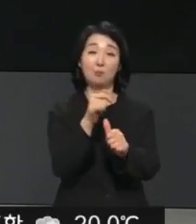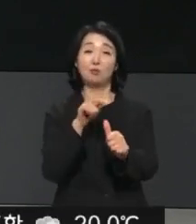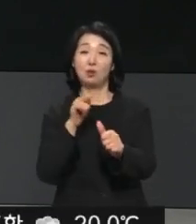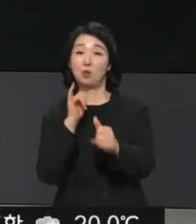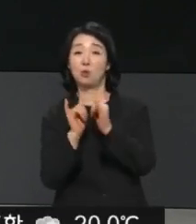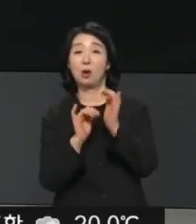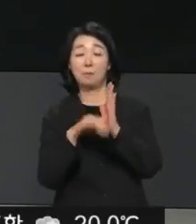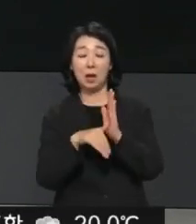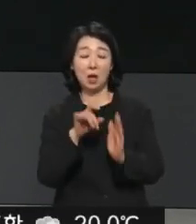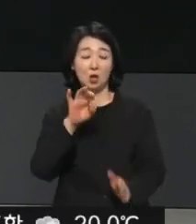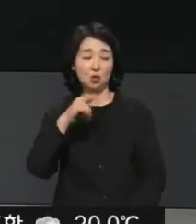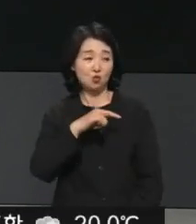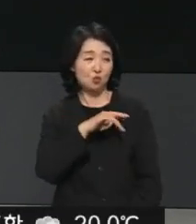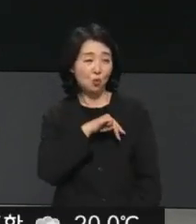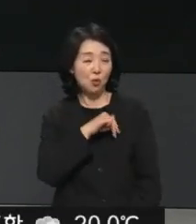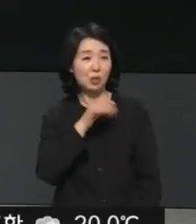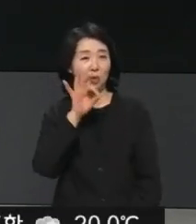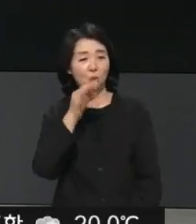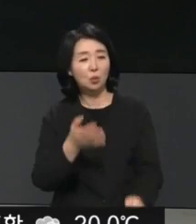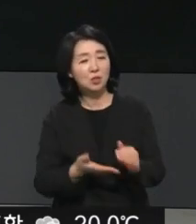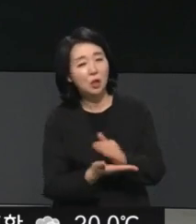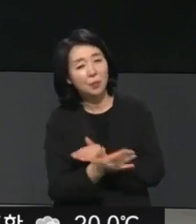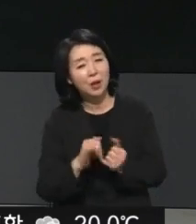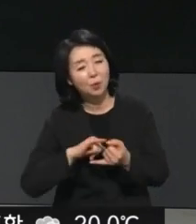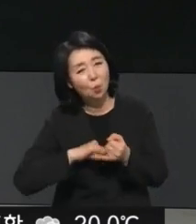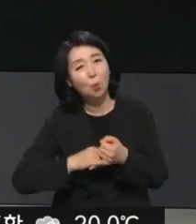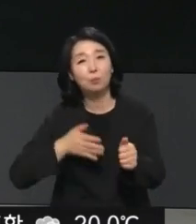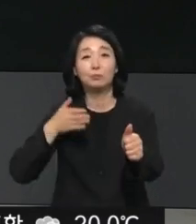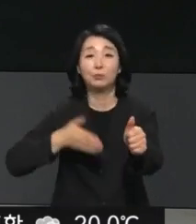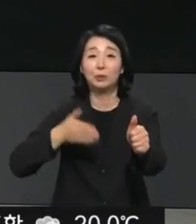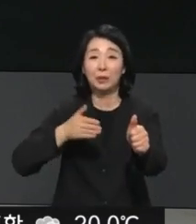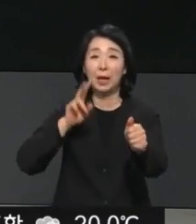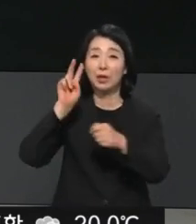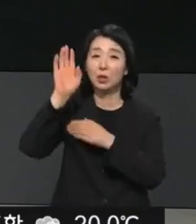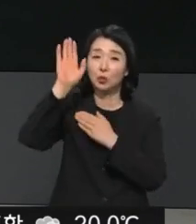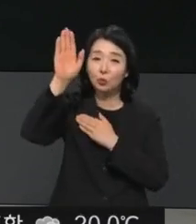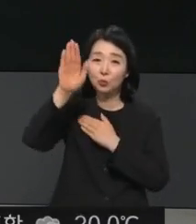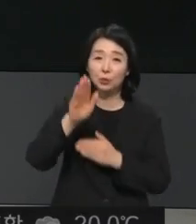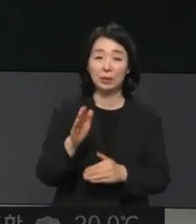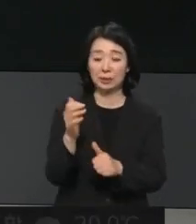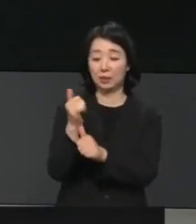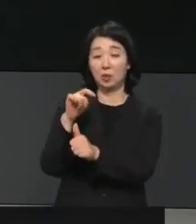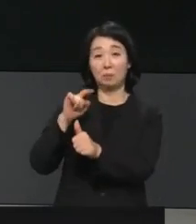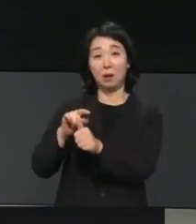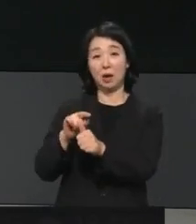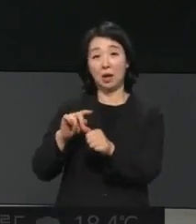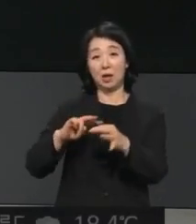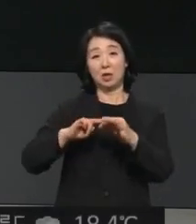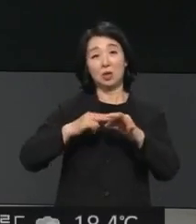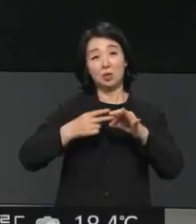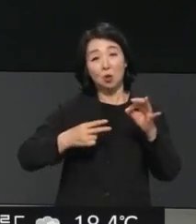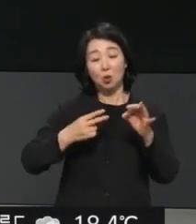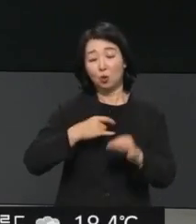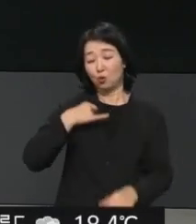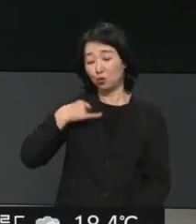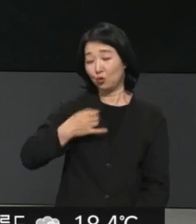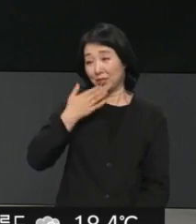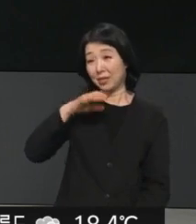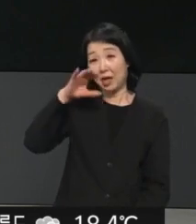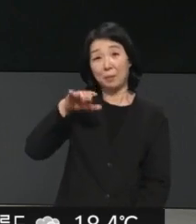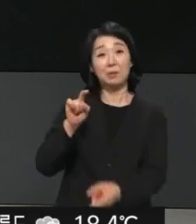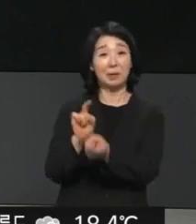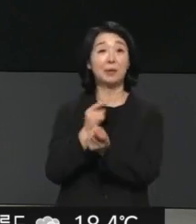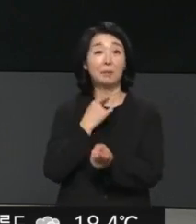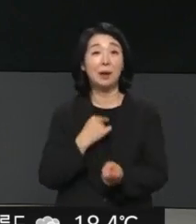의원에게 꼭 돈을 전달해달라고 말합니다. 그리고 이틀 뒤 이 전 부총장은 실제로 여의도 한 중식당 앞에서 윤 의원을